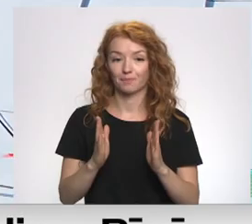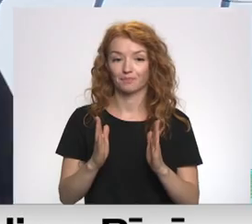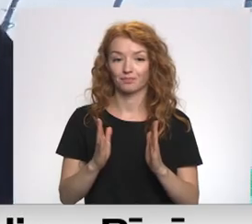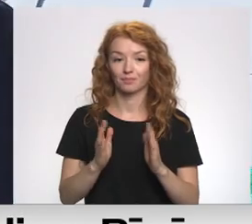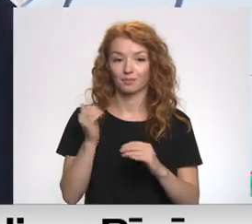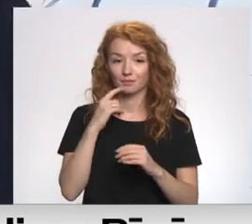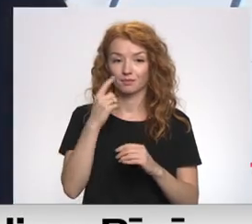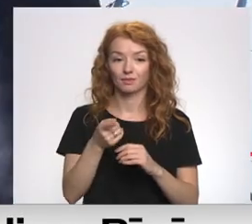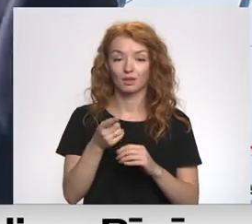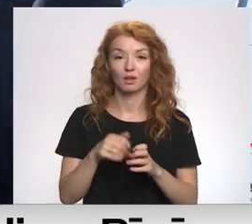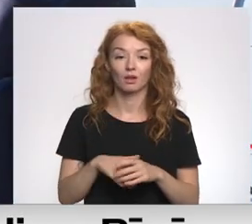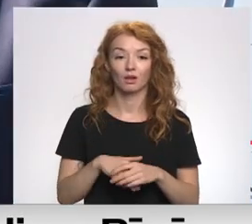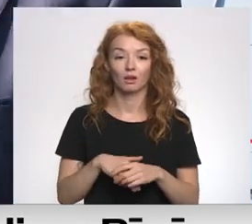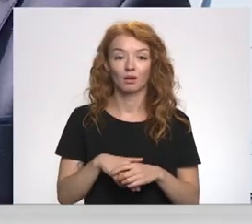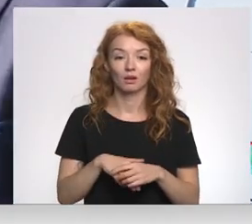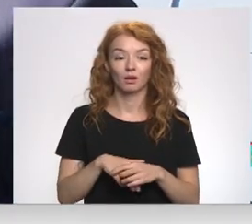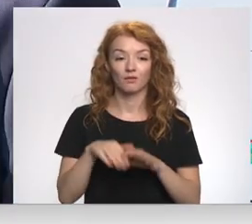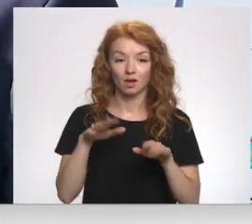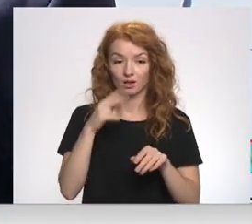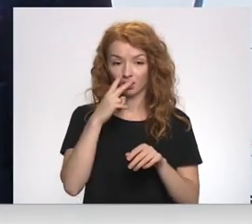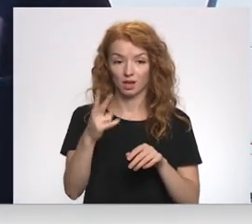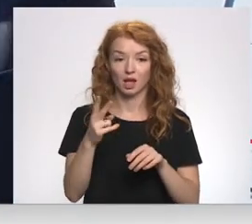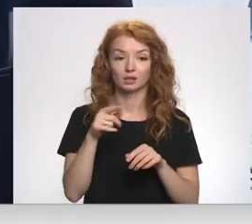ir, kā jūs redzēt,